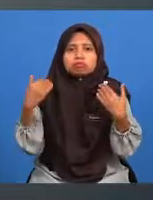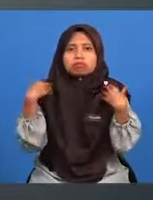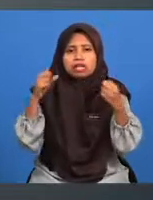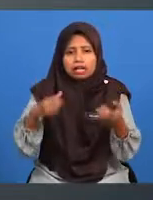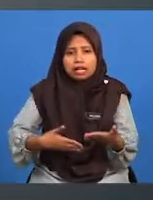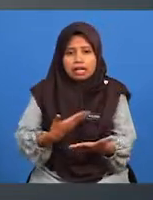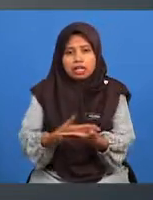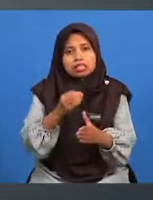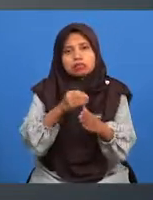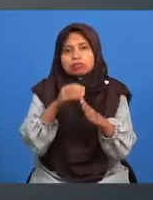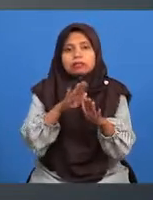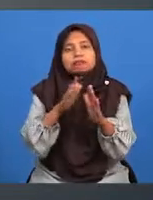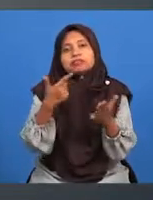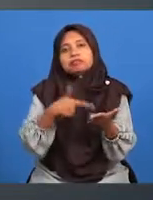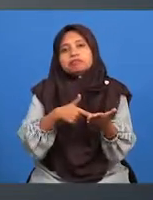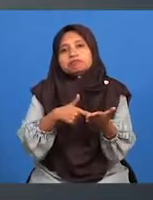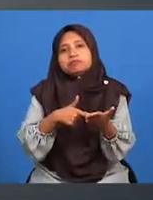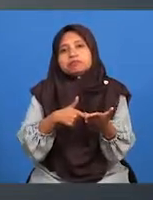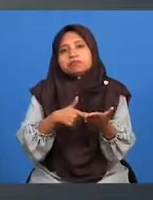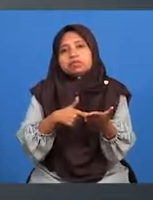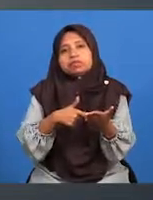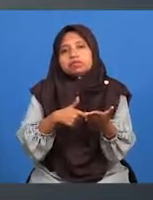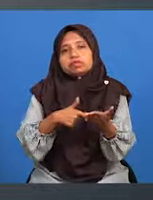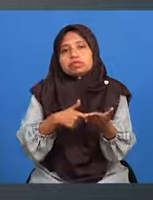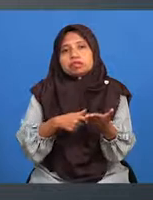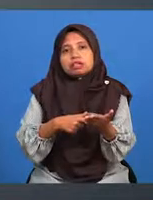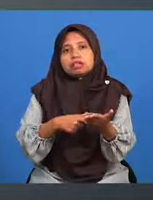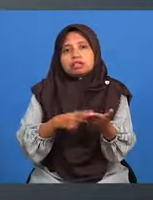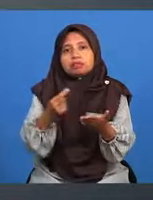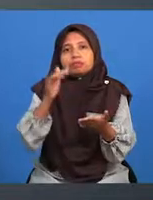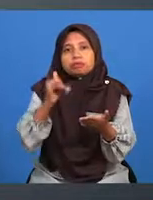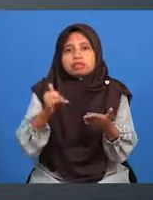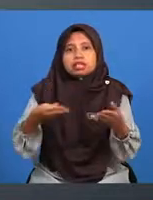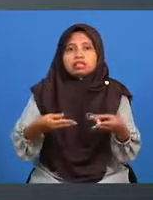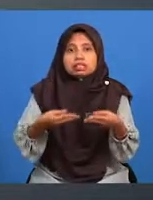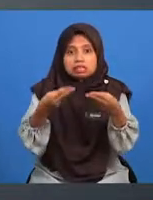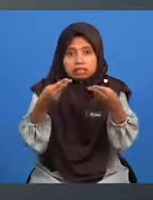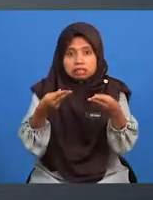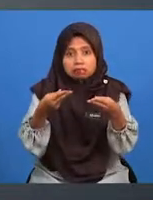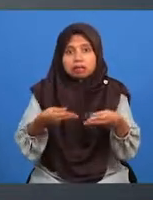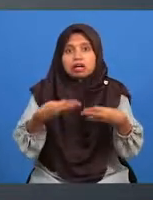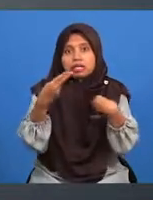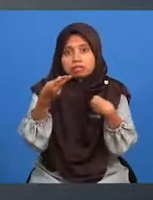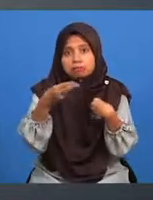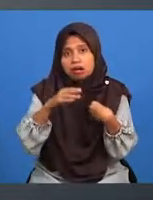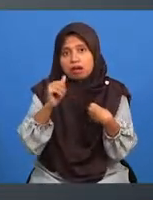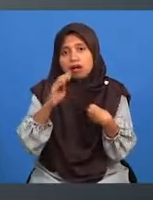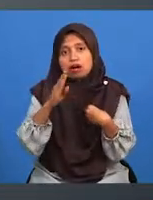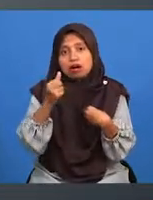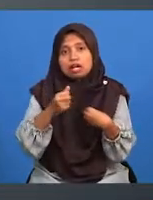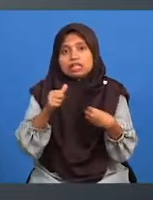Manakala bagi syarat harta yang dihibah, contohnya rumah dan kereta Encik Zakaria tadi